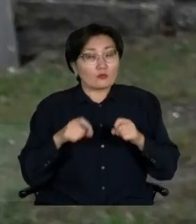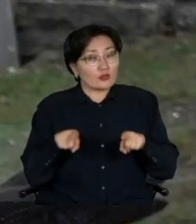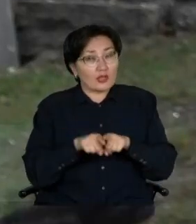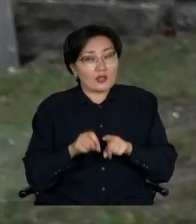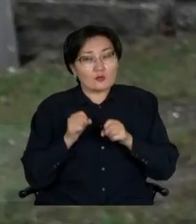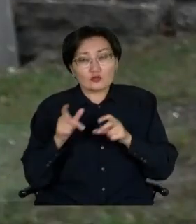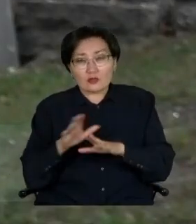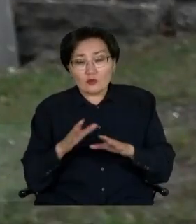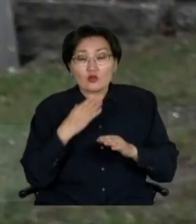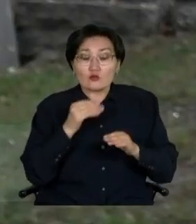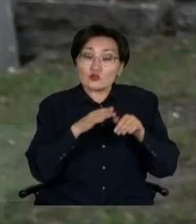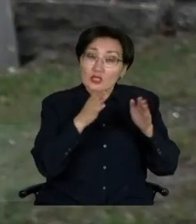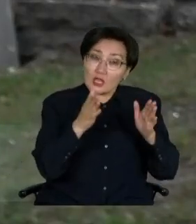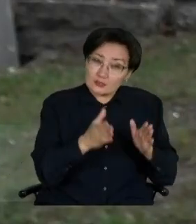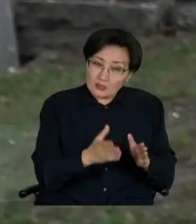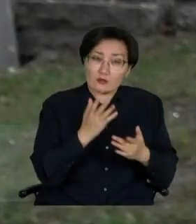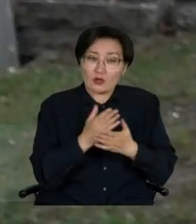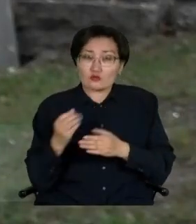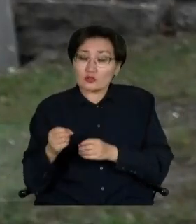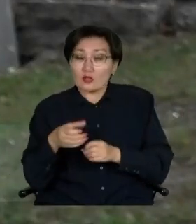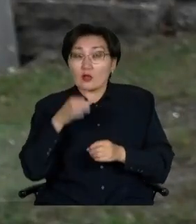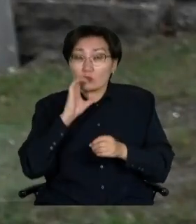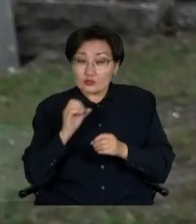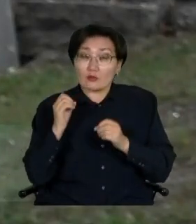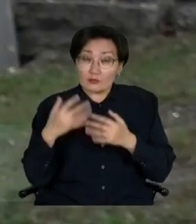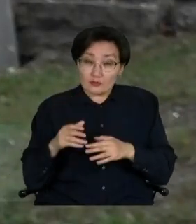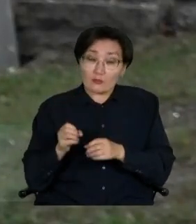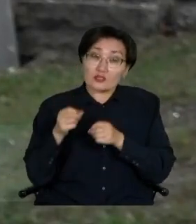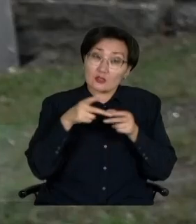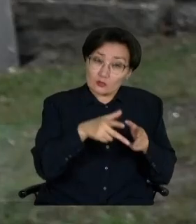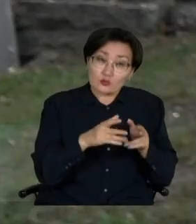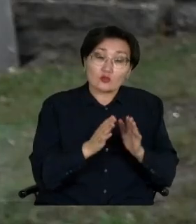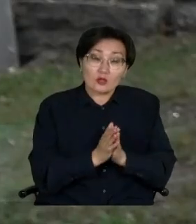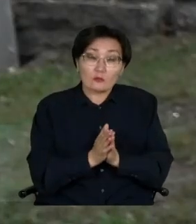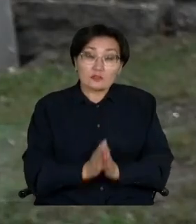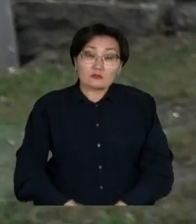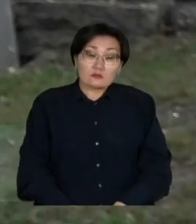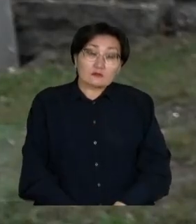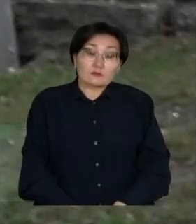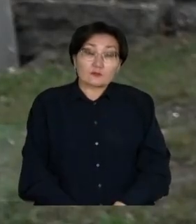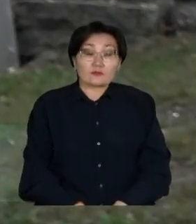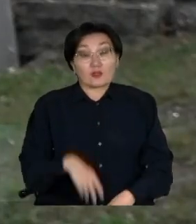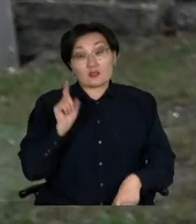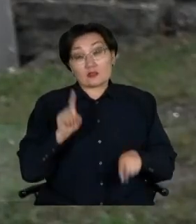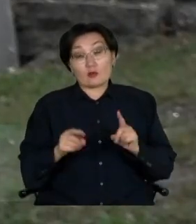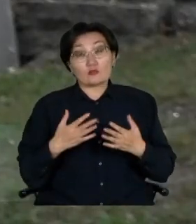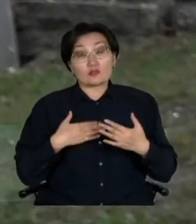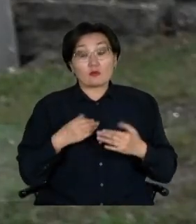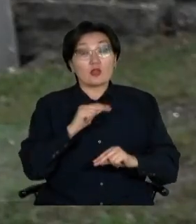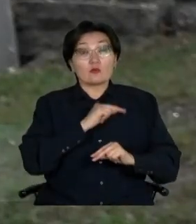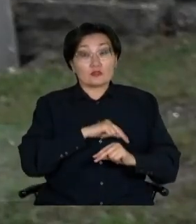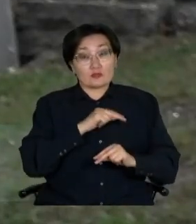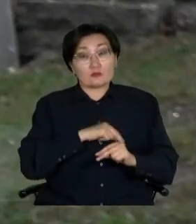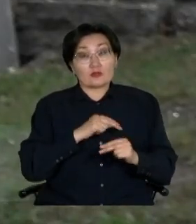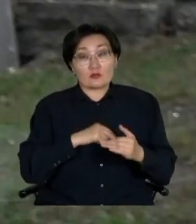тастамаңыздар, арнайы өзінің қоқыш жәшіктері бар. Соған салуын өтінеміз. Кейде біздің еңбегімізді